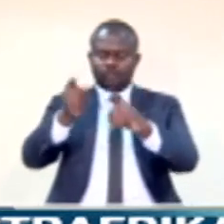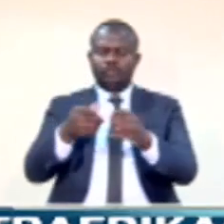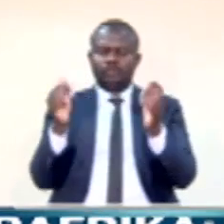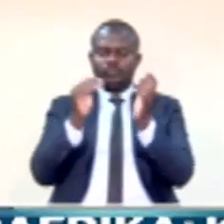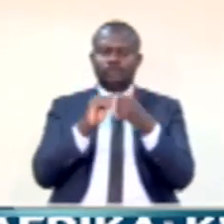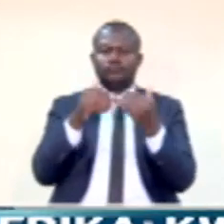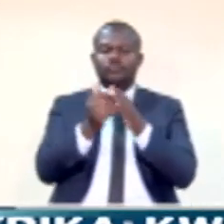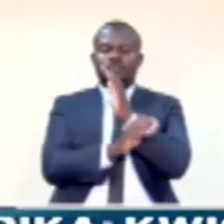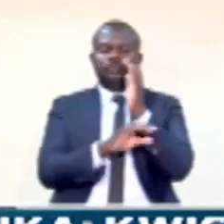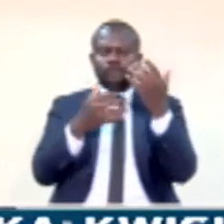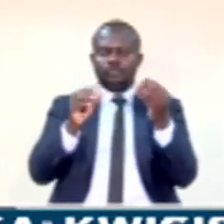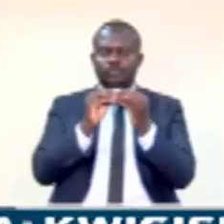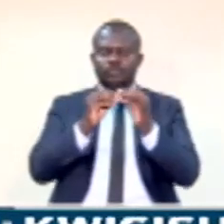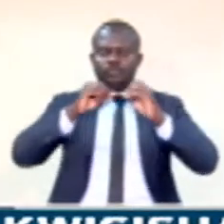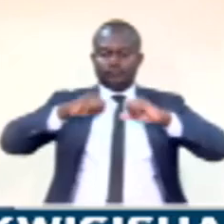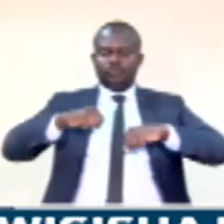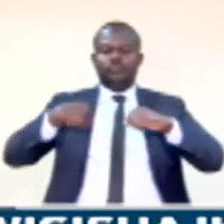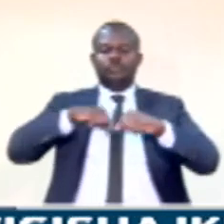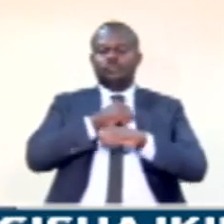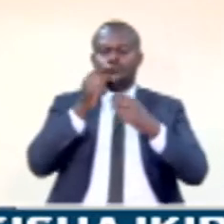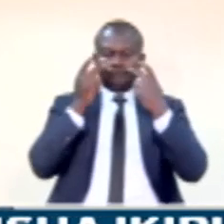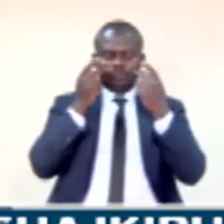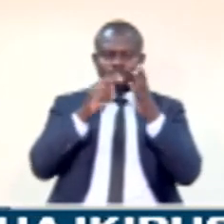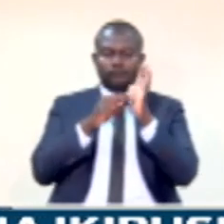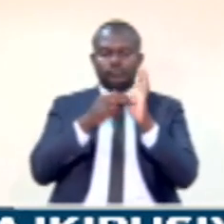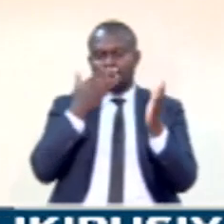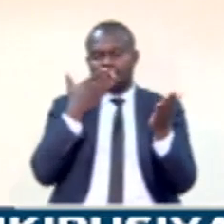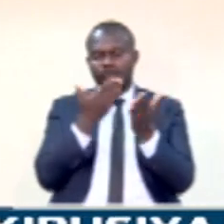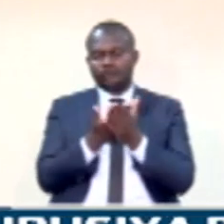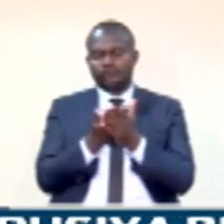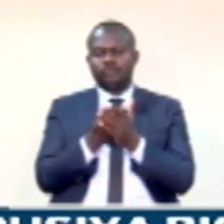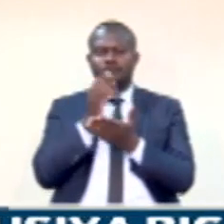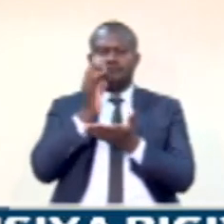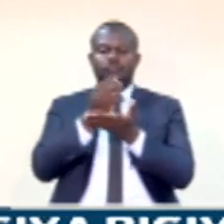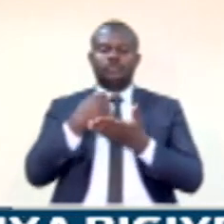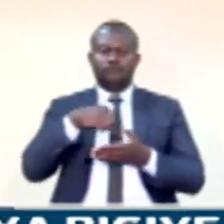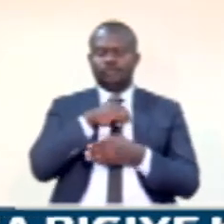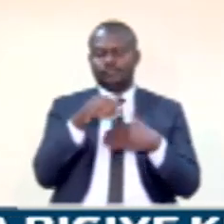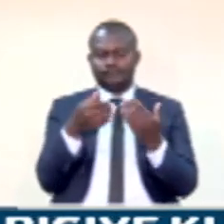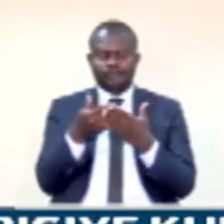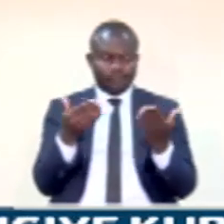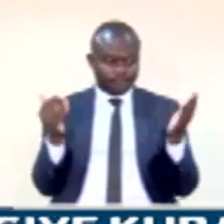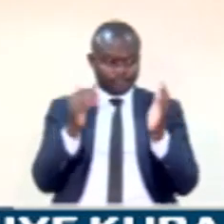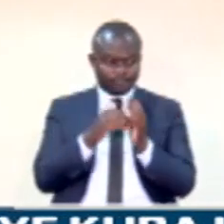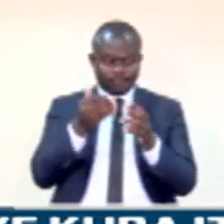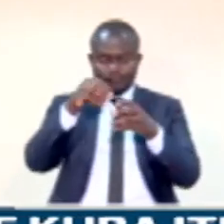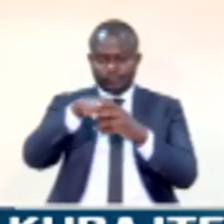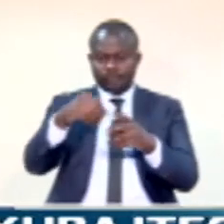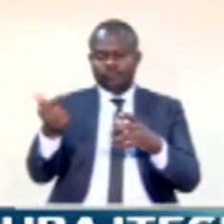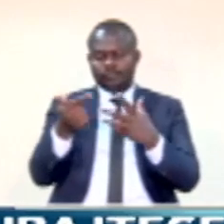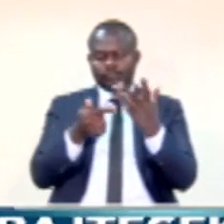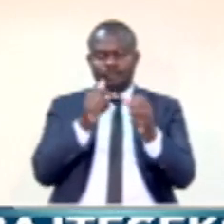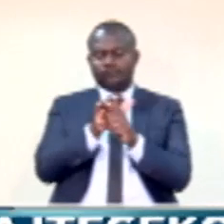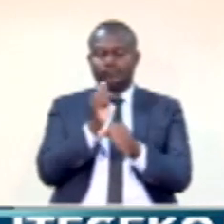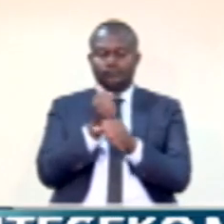kandi ibihugu bimaze kubyumvikanaho, turabona ko ari umushinga mwiza rwose uzadufasha. Hariho rero n'ibindi nabyo